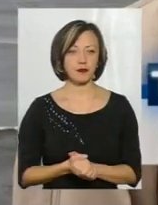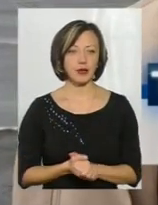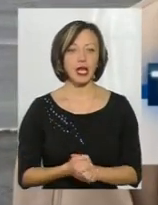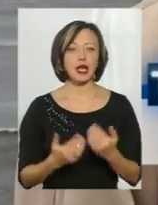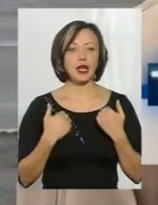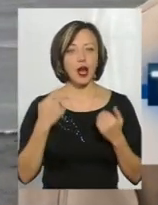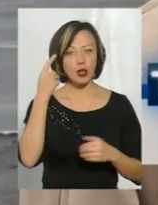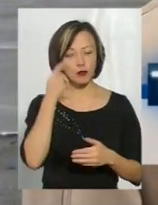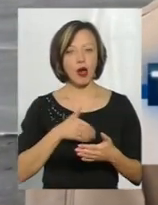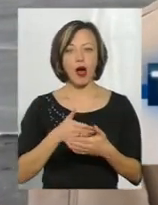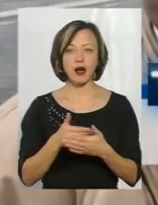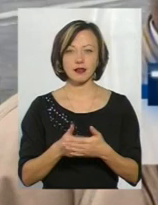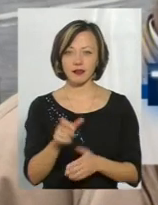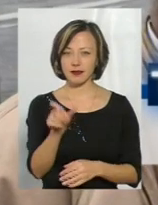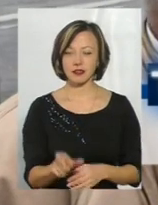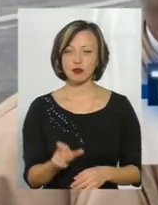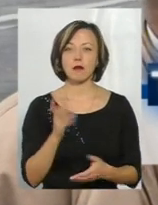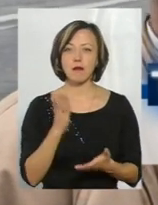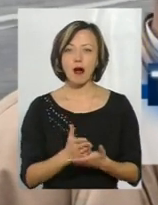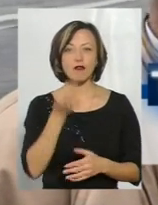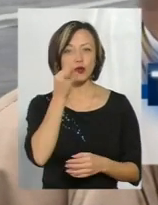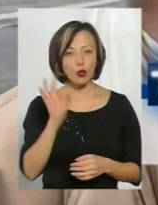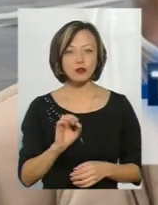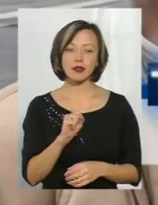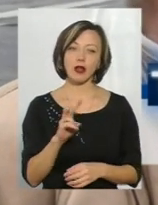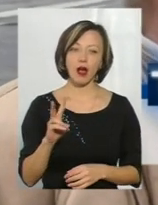громадський активіст, в першу чергу. Щоб мав досвід, але